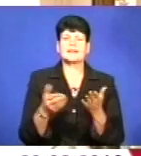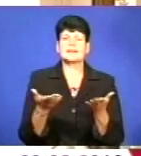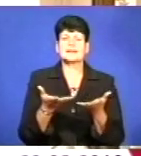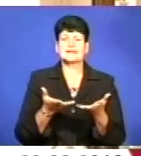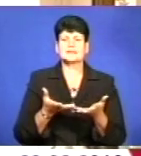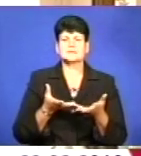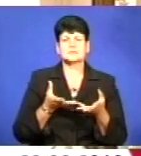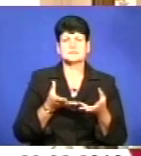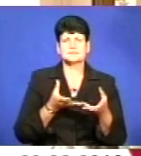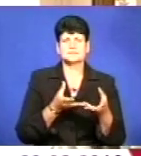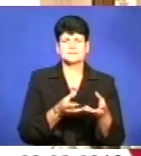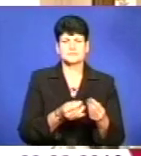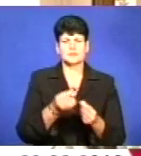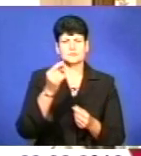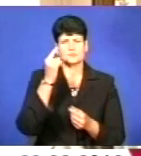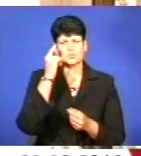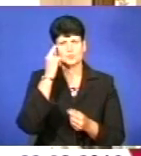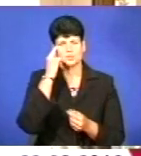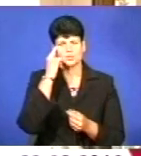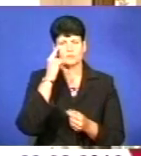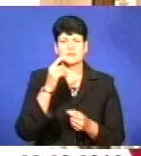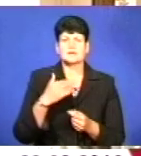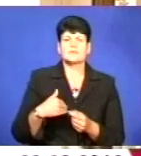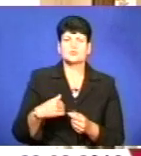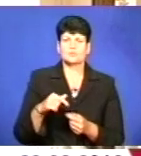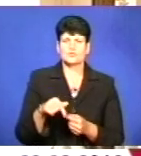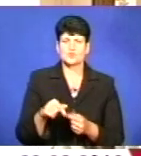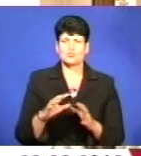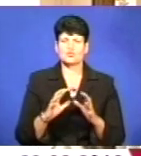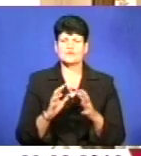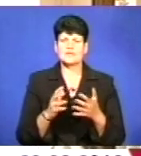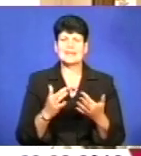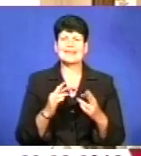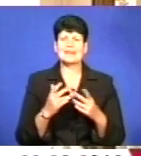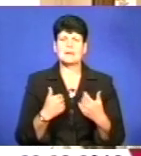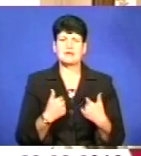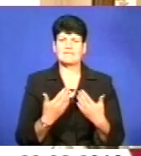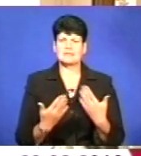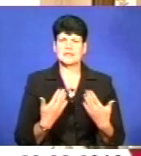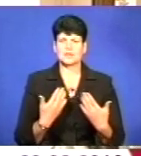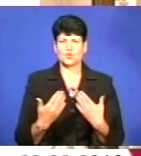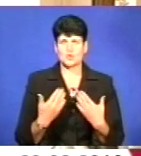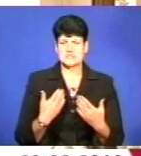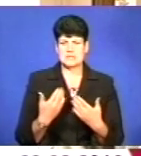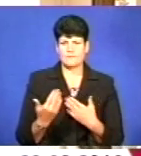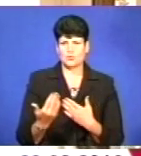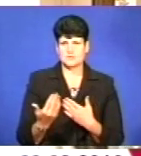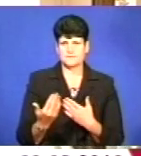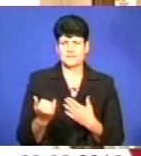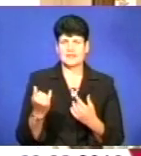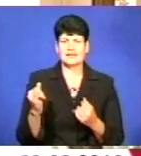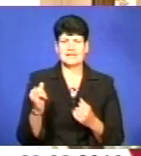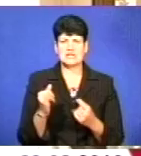спонукає до роздумів, для чого ми в цьому світі, як ми до нього відносимось. І